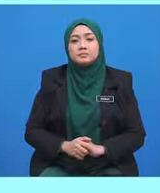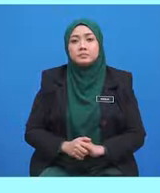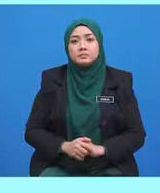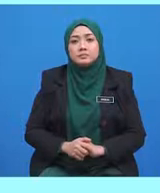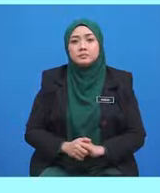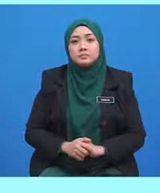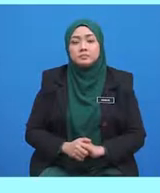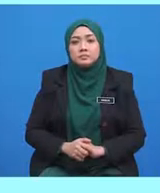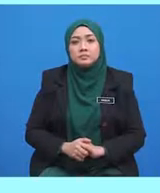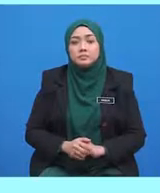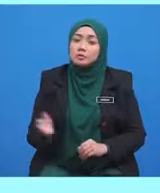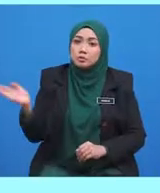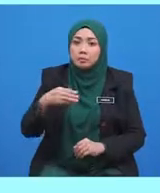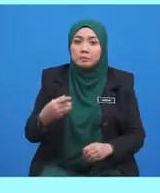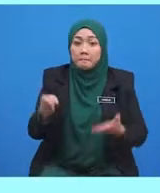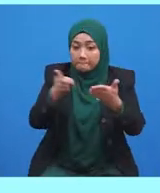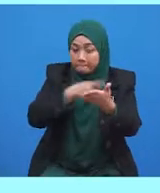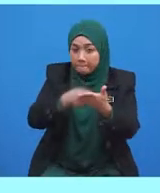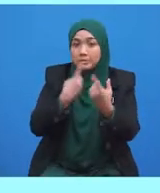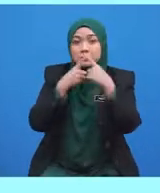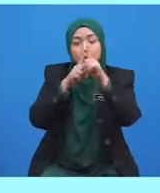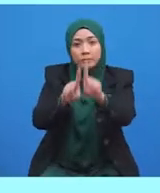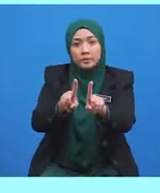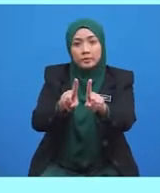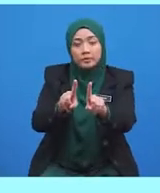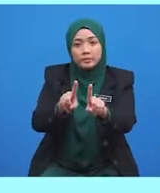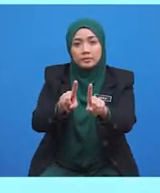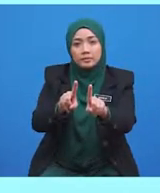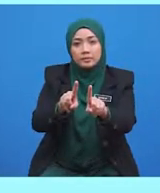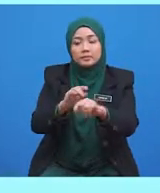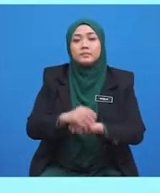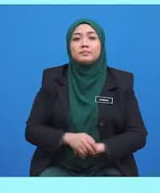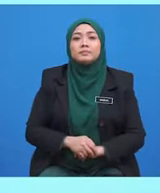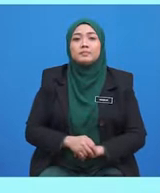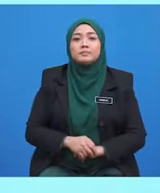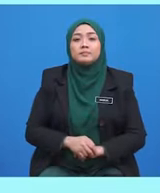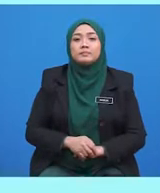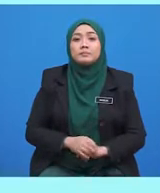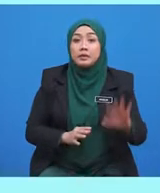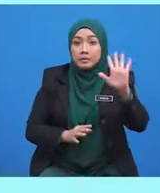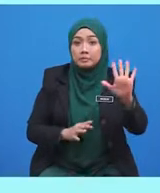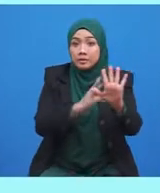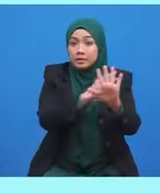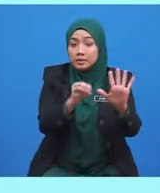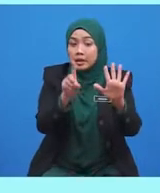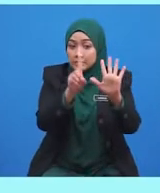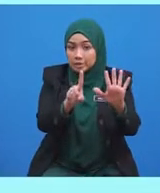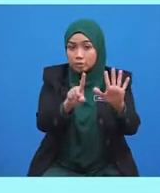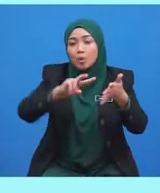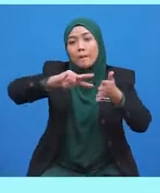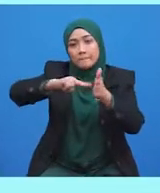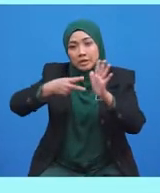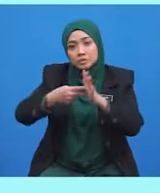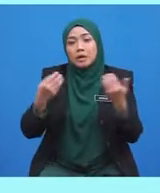Selesai? Jom semak. Jawapan hebat. 5 dan 1. Ini bermaksud